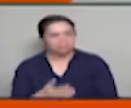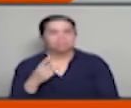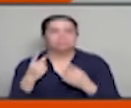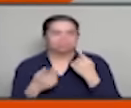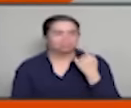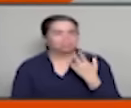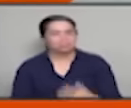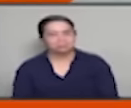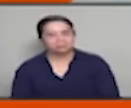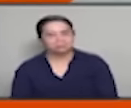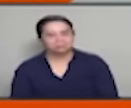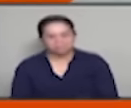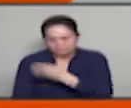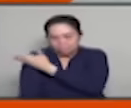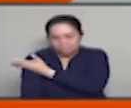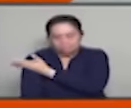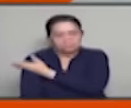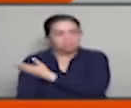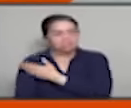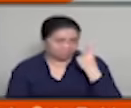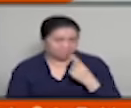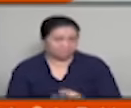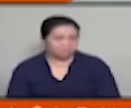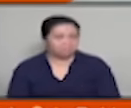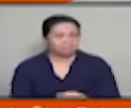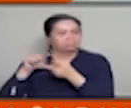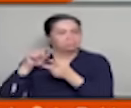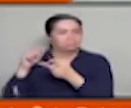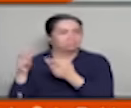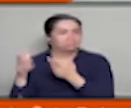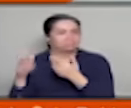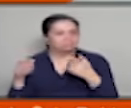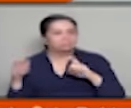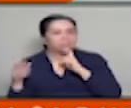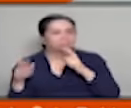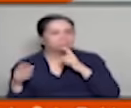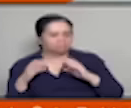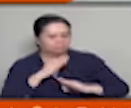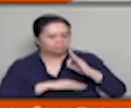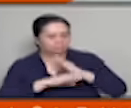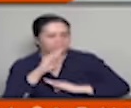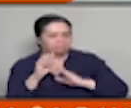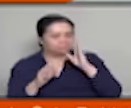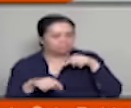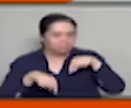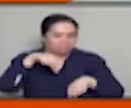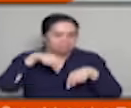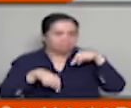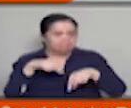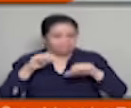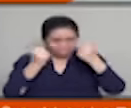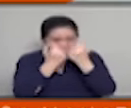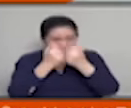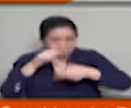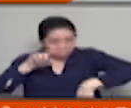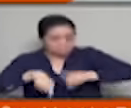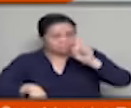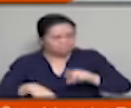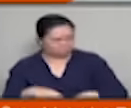nakita eh? Puto lang kamay, hamon niyang suntukan. Tapos itong isa, may bakal sa paa, pipilay-pilay, hamon niyang sipaan.